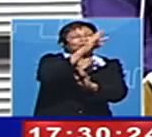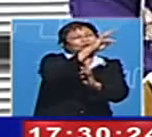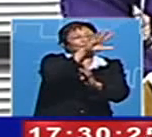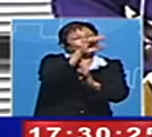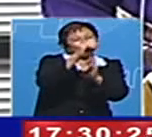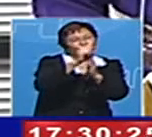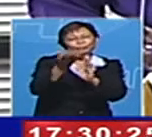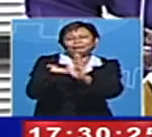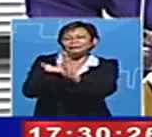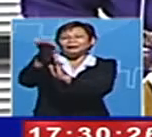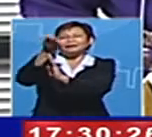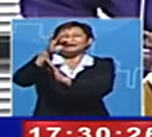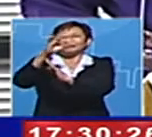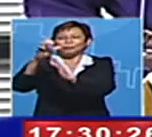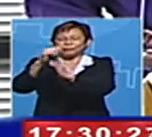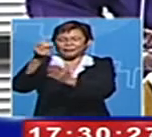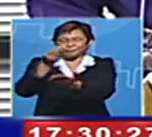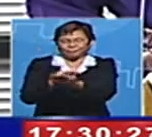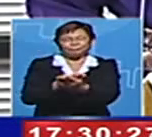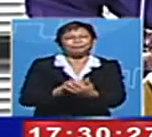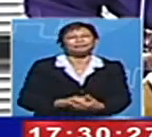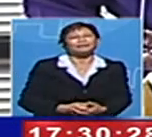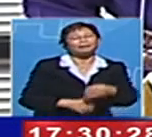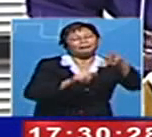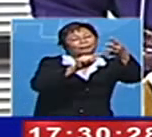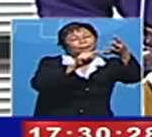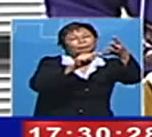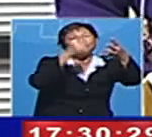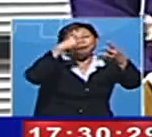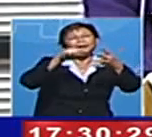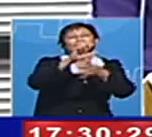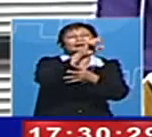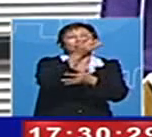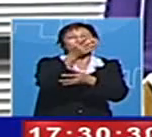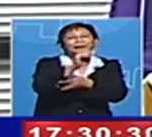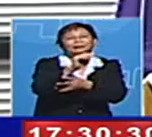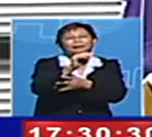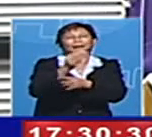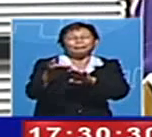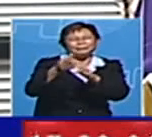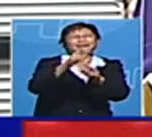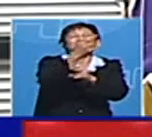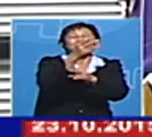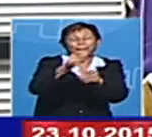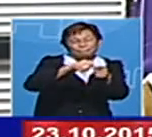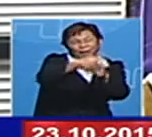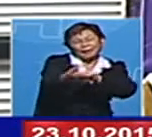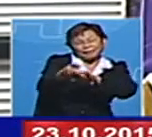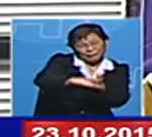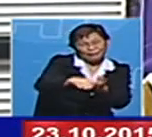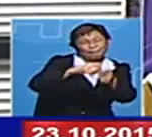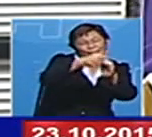daripada50 kepada r00 ke bag arat khiarat khiarat